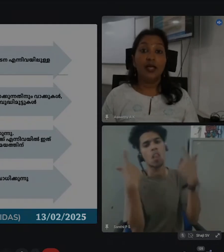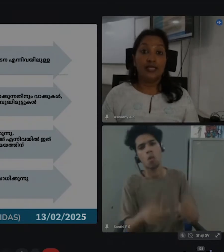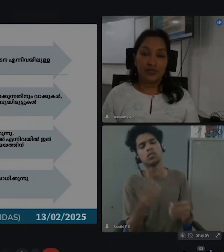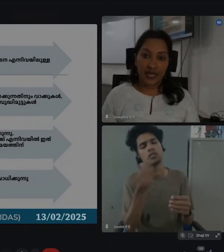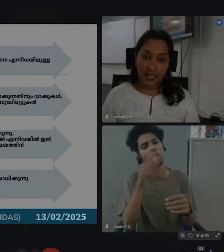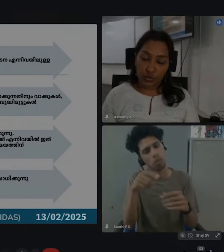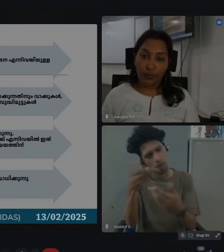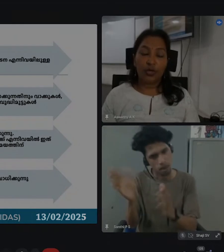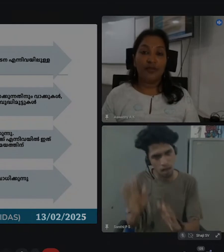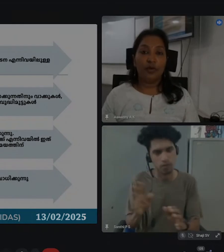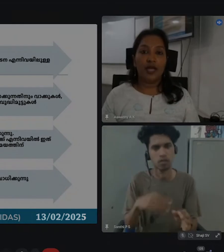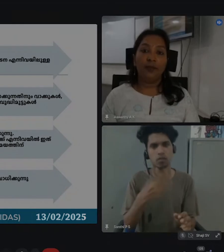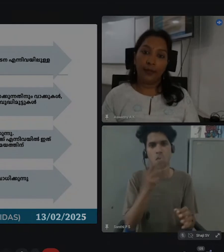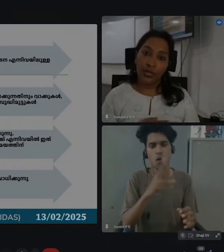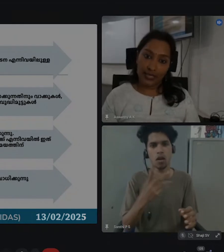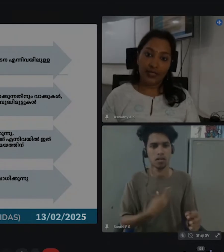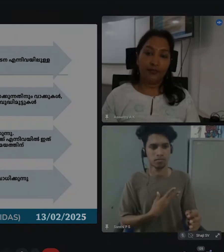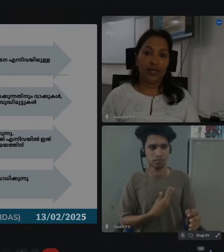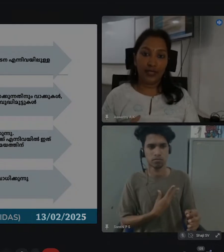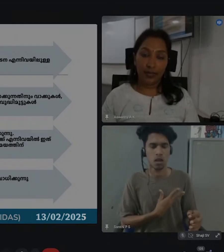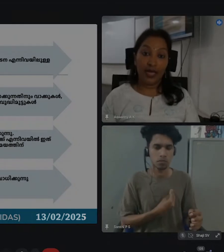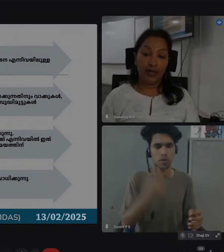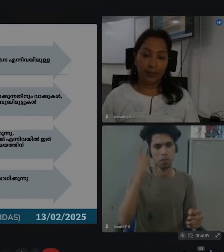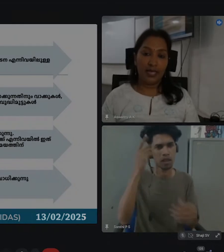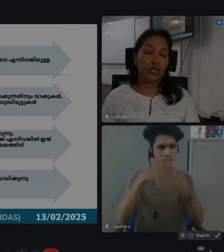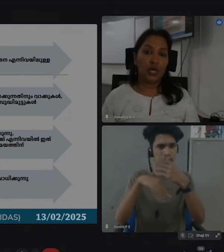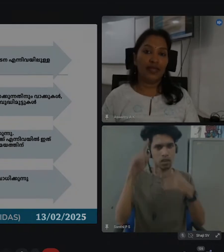വന്ന് സംസാരിക്കാൻ ബുദ്ധിമുട്ടുള്ളവരുണ്ടാകാം. അപ്പോൾ ഏത്